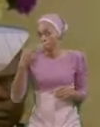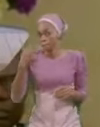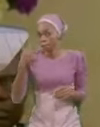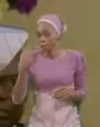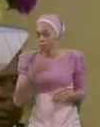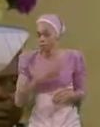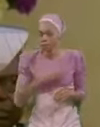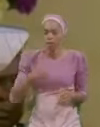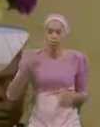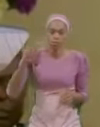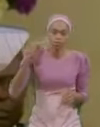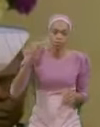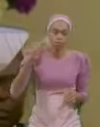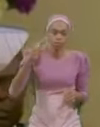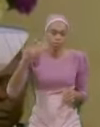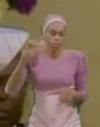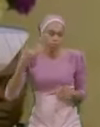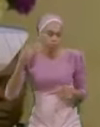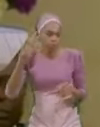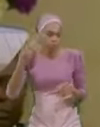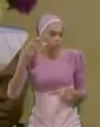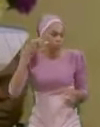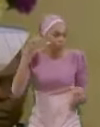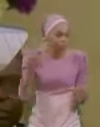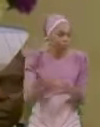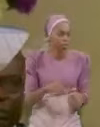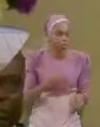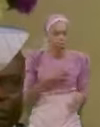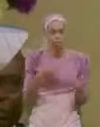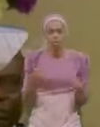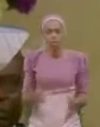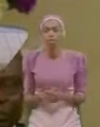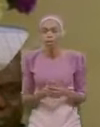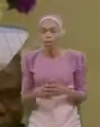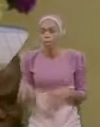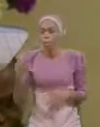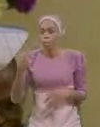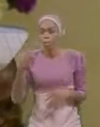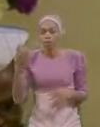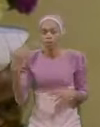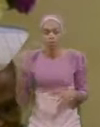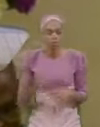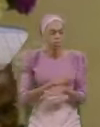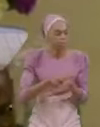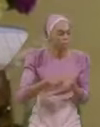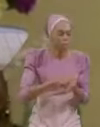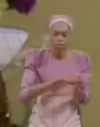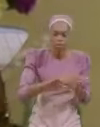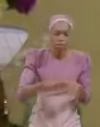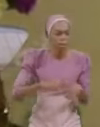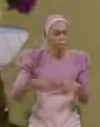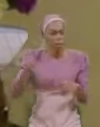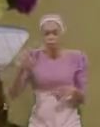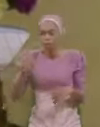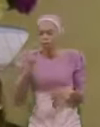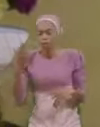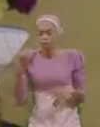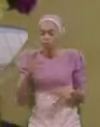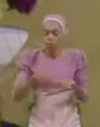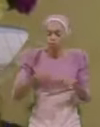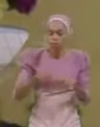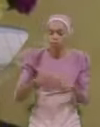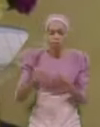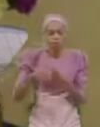marie a choisi la jour nécessaire et le Seigneur félicité il a dit une chose nécessaire marie a choisi la bonne